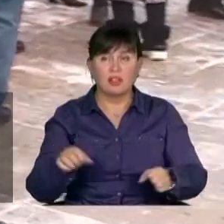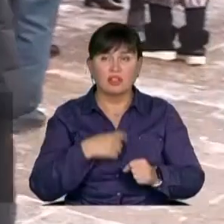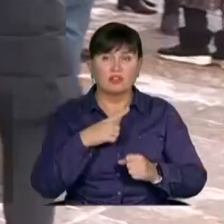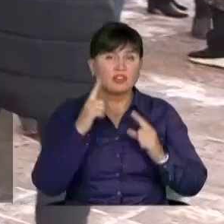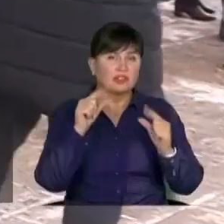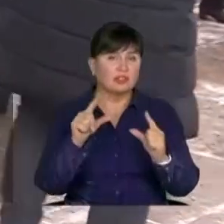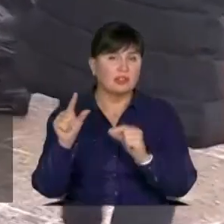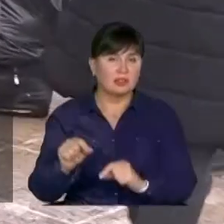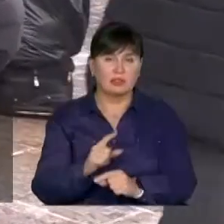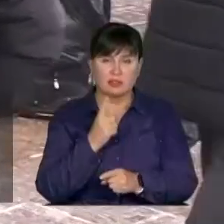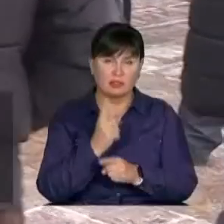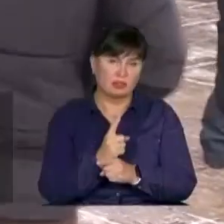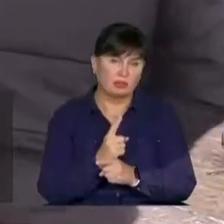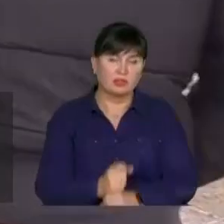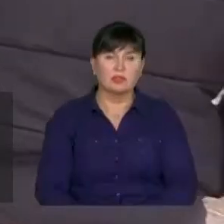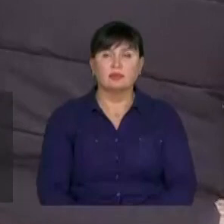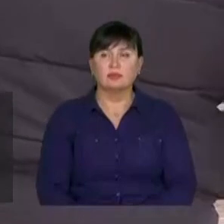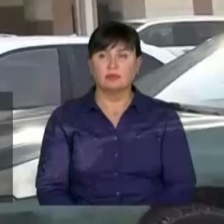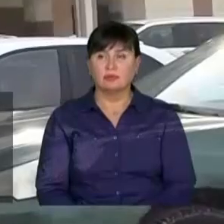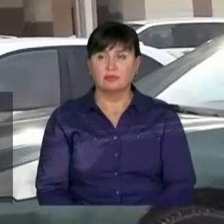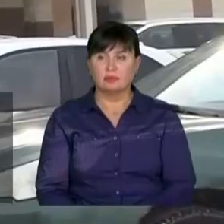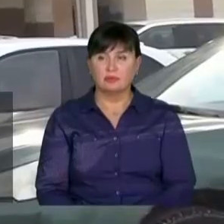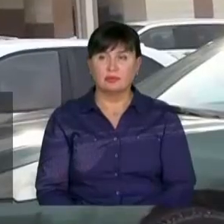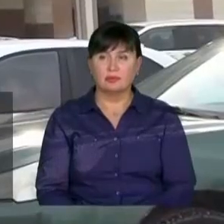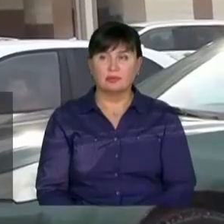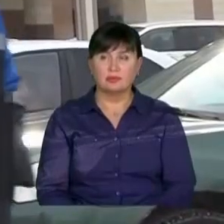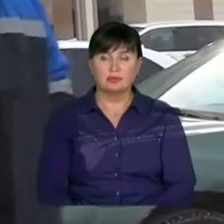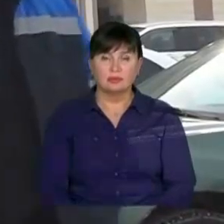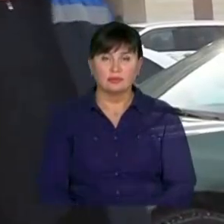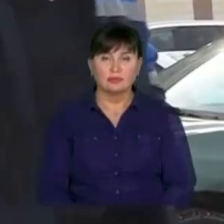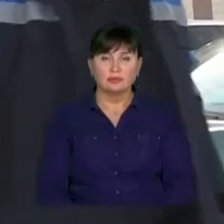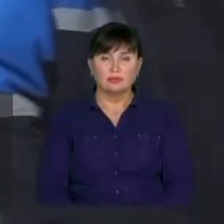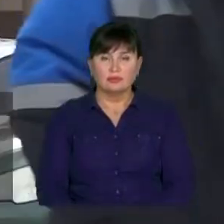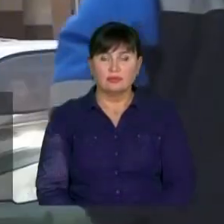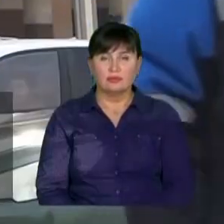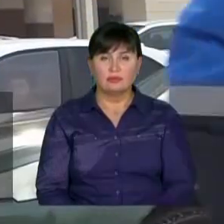выезжать на республиканские трассы. Ильдар Гизатуллин, Люга Балсаржанов, телеканал Алматы, Жамбылская область.